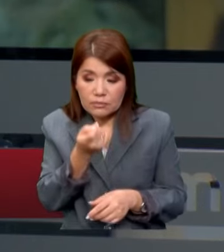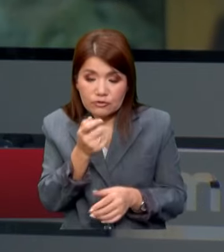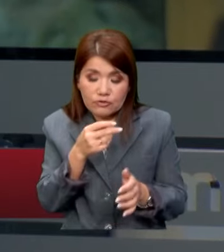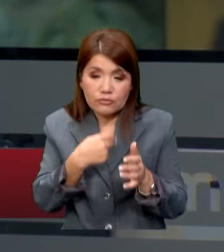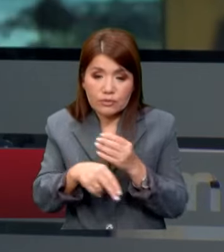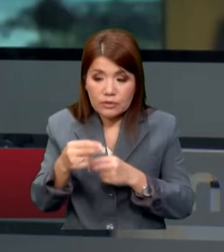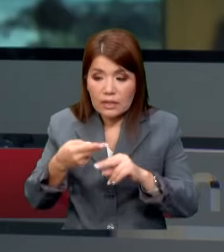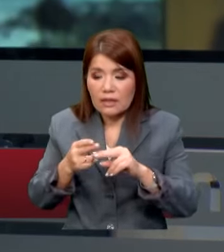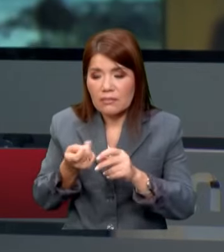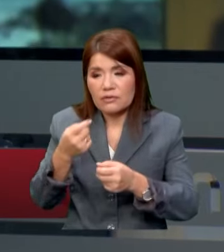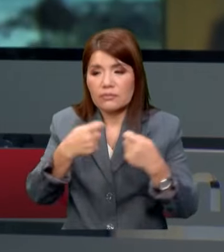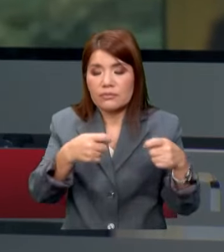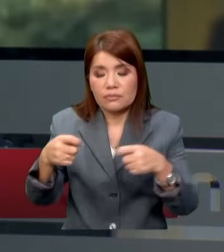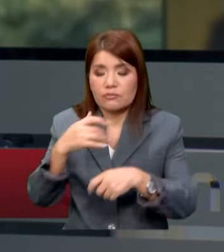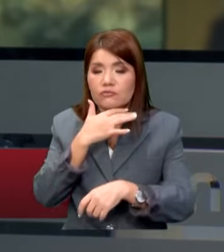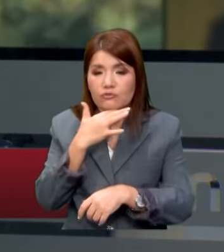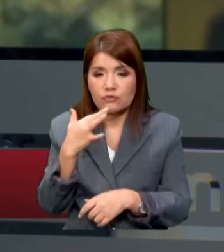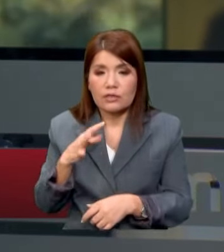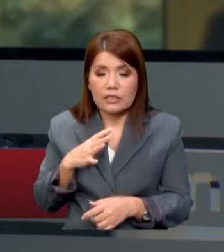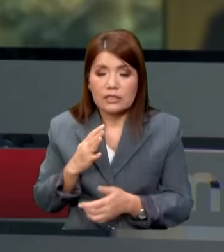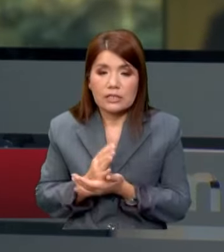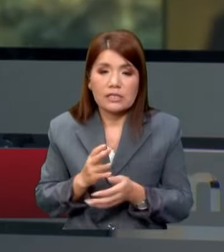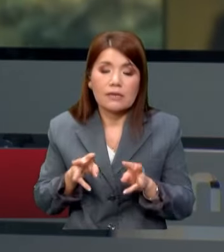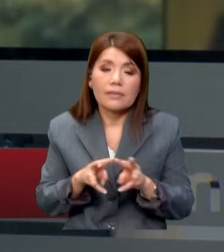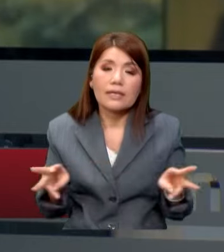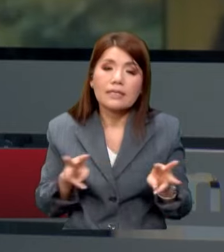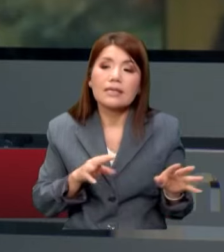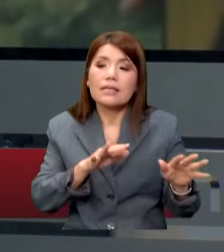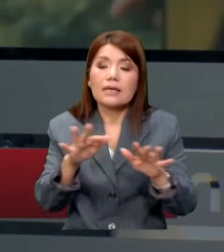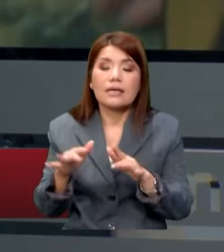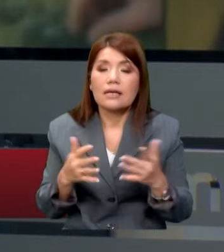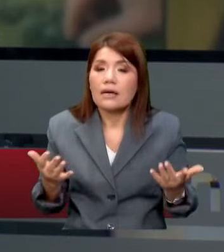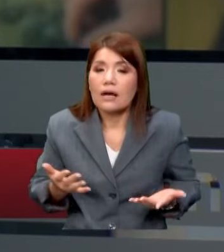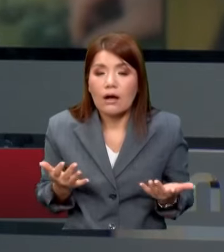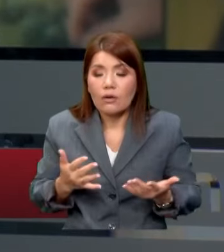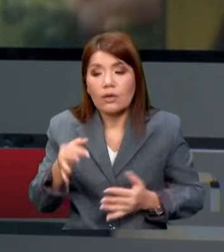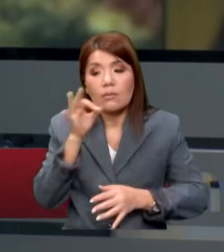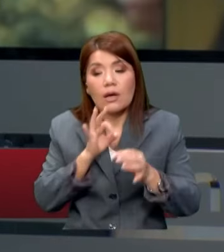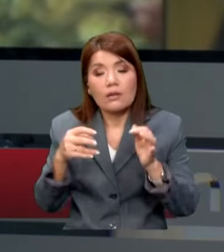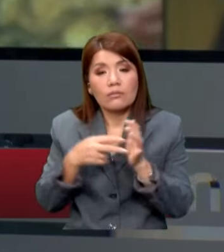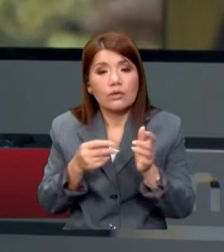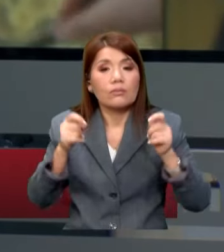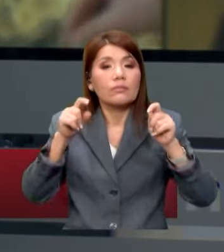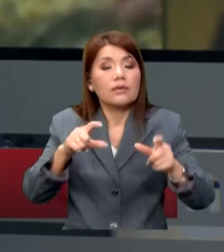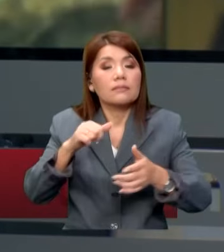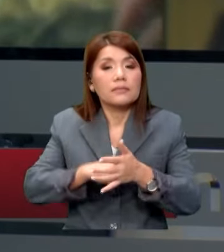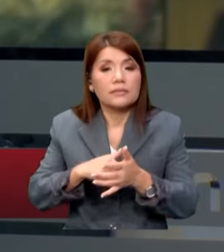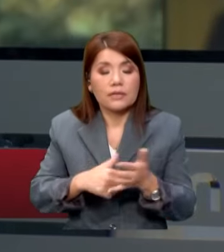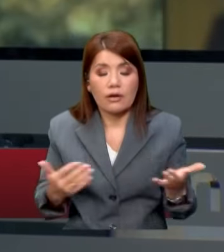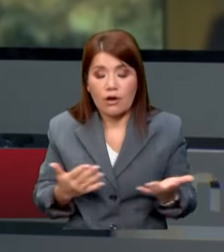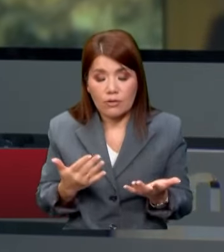заңсыз сатып жүргендер көбейген көрінеді. Министрлік қандай шара қабылдап отыр? Дәрінің қымбаттауына не себеп?